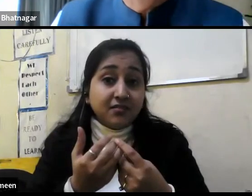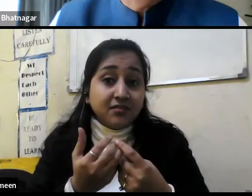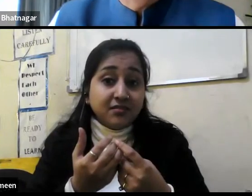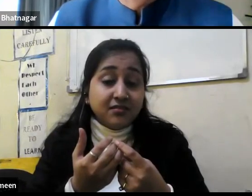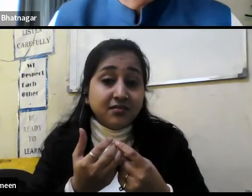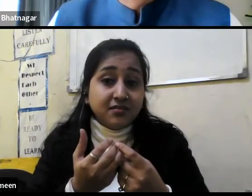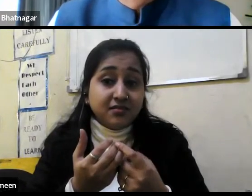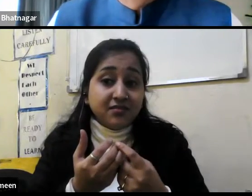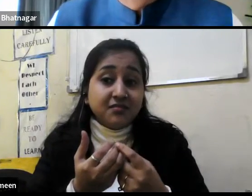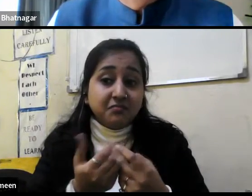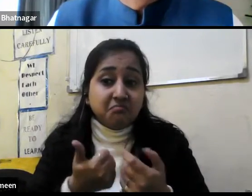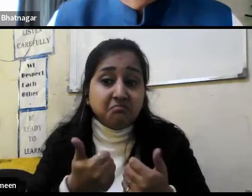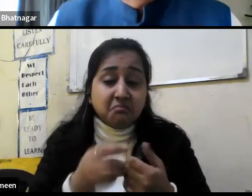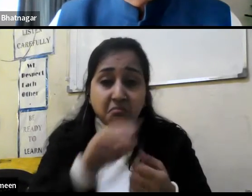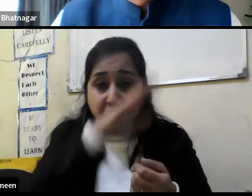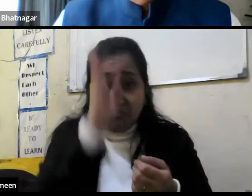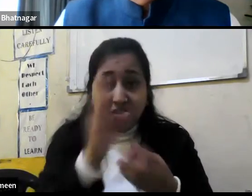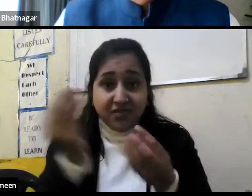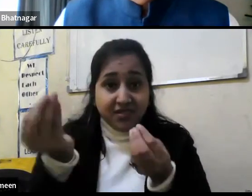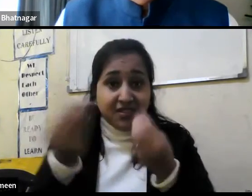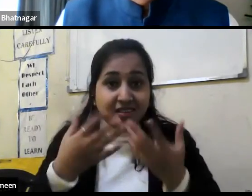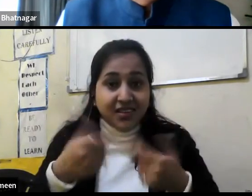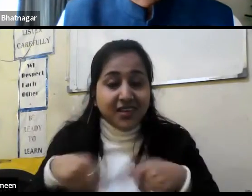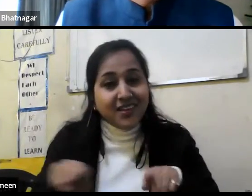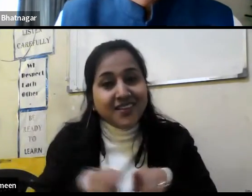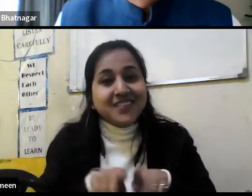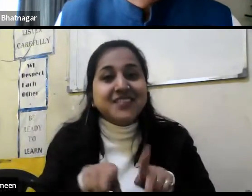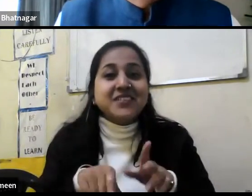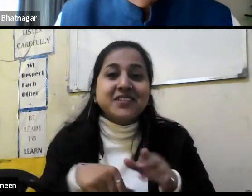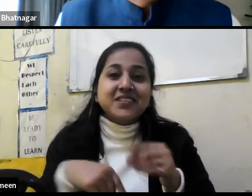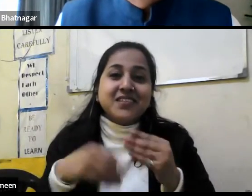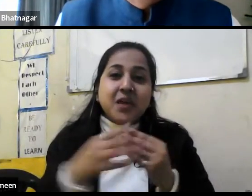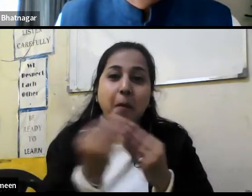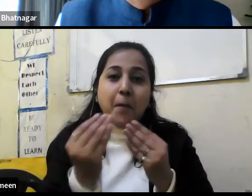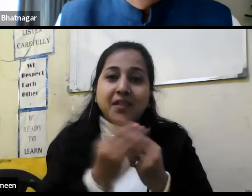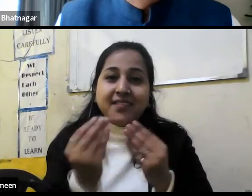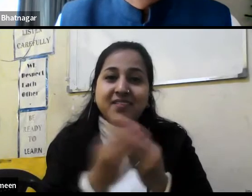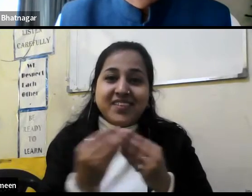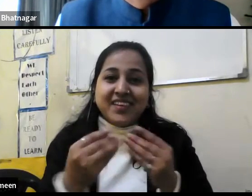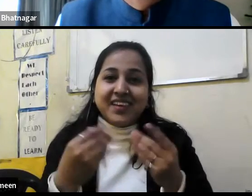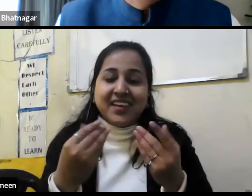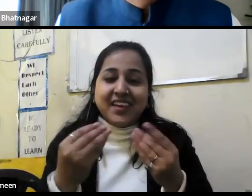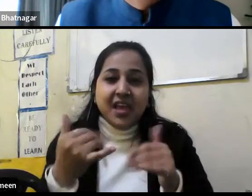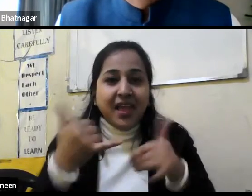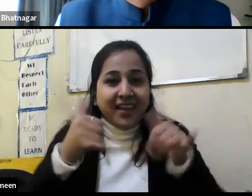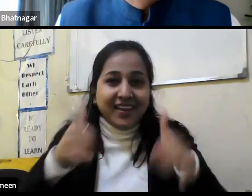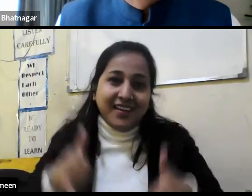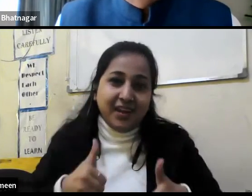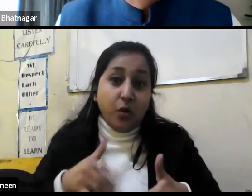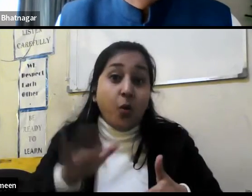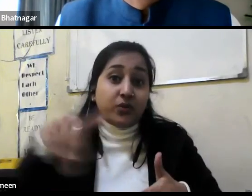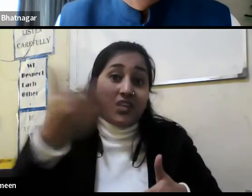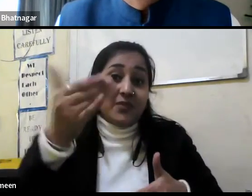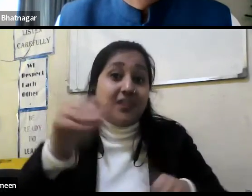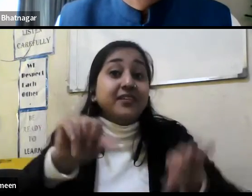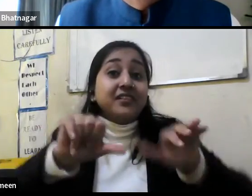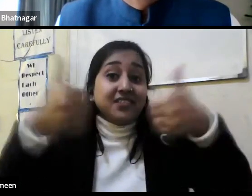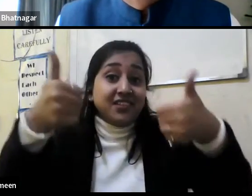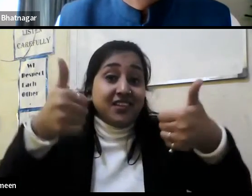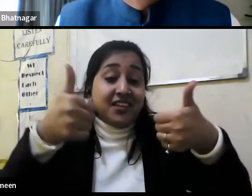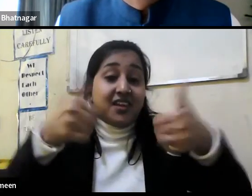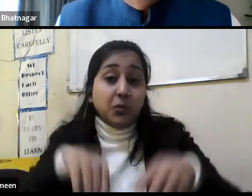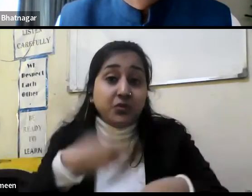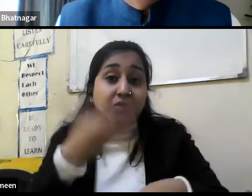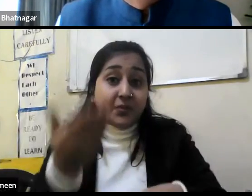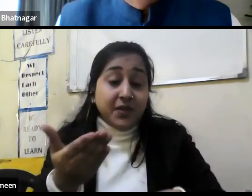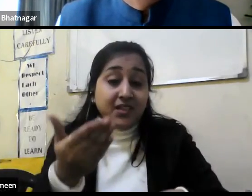ये भगवान ने जो दिया है, इन्हीं पत्तों से खेलेंगे, इन्हीं पत्तों से खेल के जीतेंगे और करेंगे, इससे